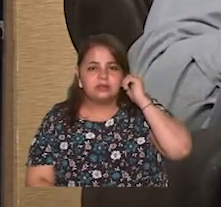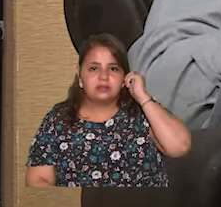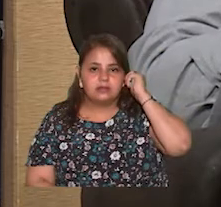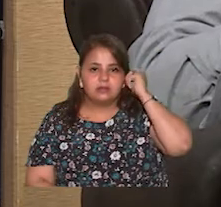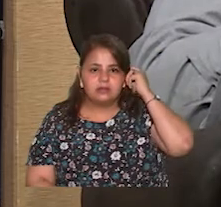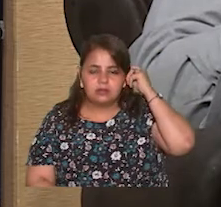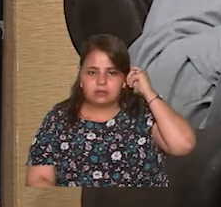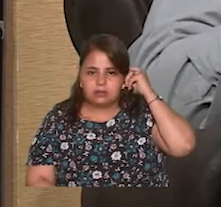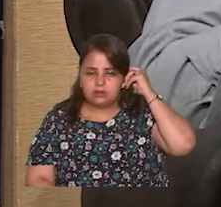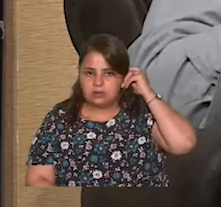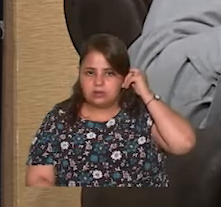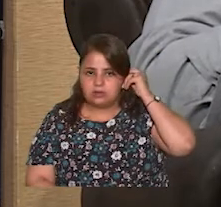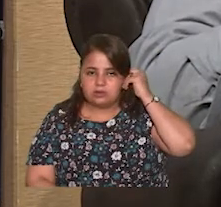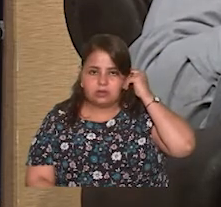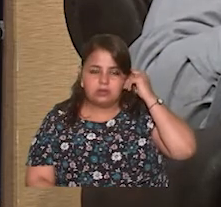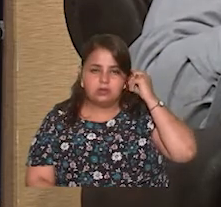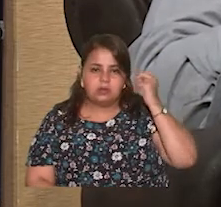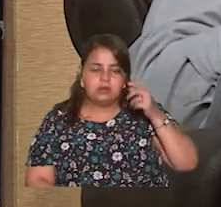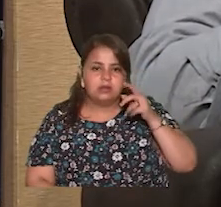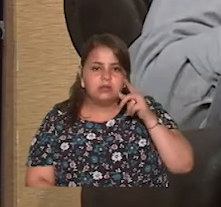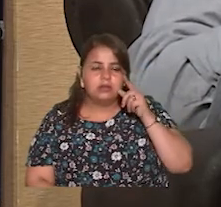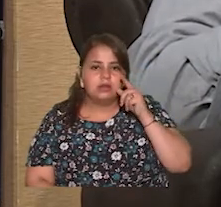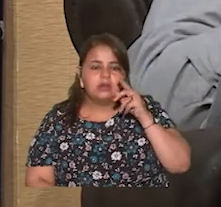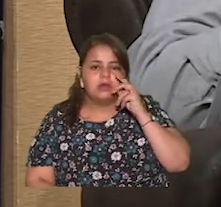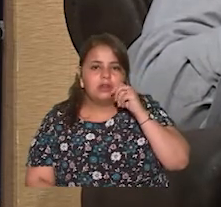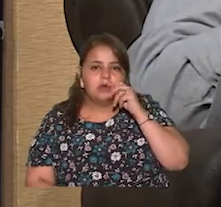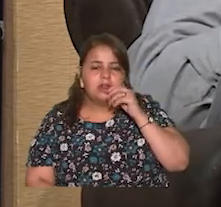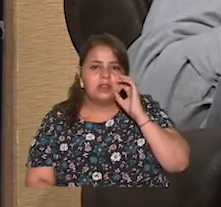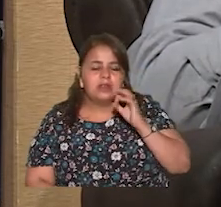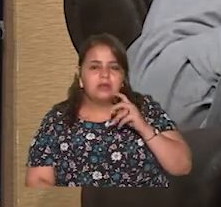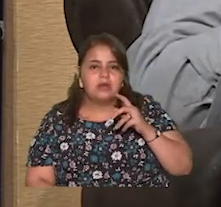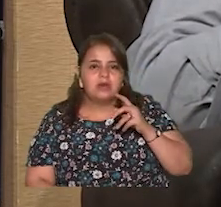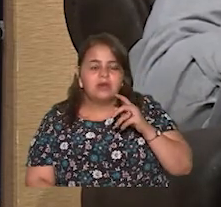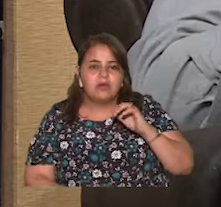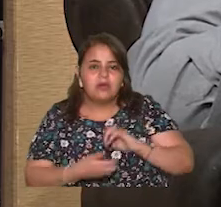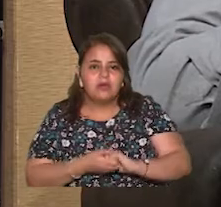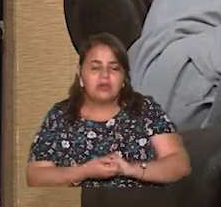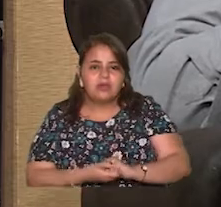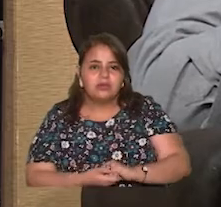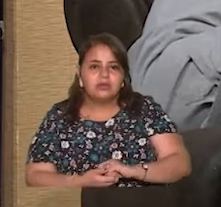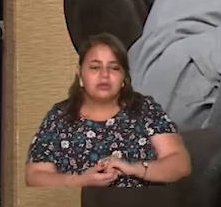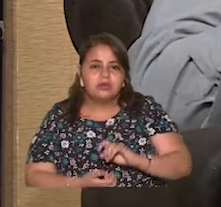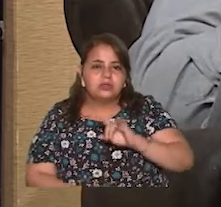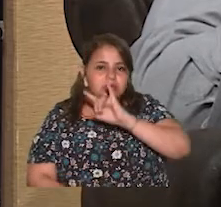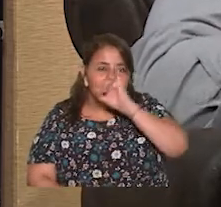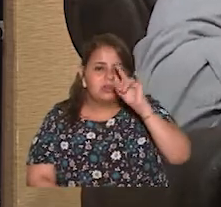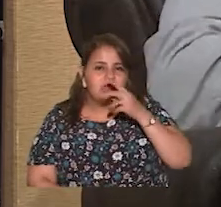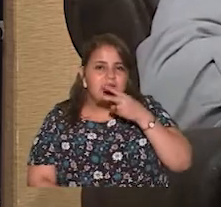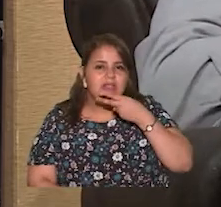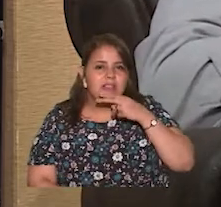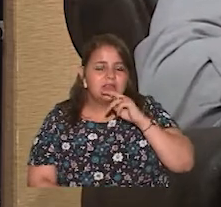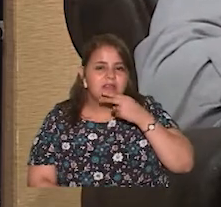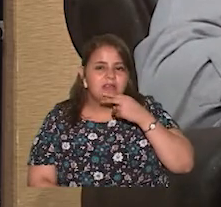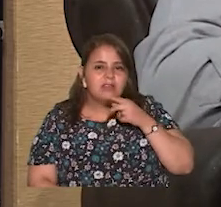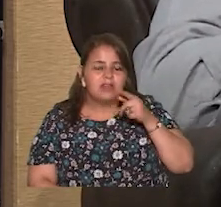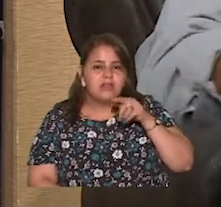ابليس واهيه ضعيفه ومميته وكاذبه. لازم تبقى عارف ان لما يبقى عندك مشكله انت محتاج تدور